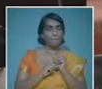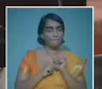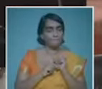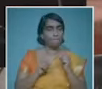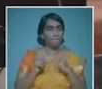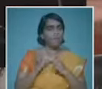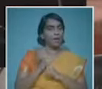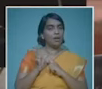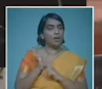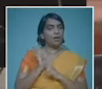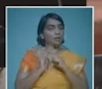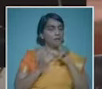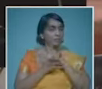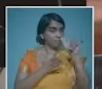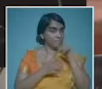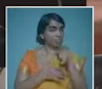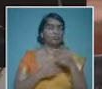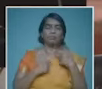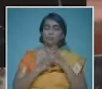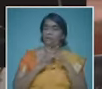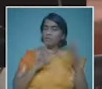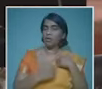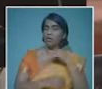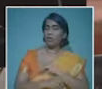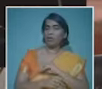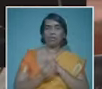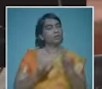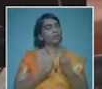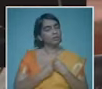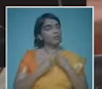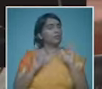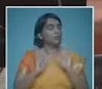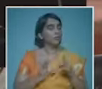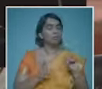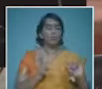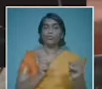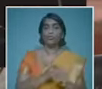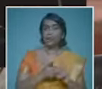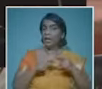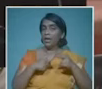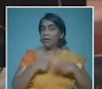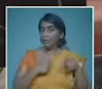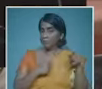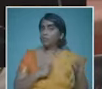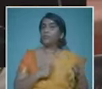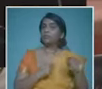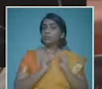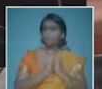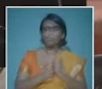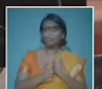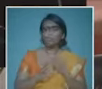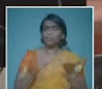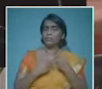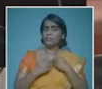எமக்கு பெருமளவு வருமானத்தை ஈட்டி தந்ததாகும். ஆனால் யுத்தத்தை காரணம் காட்டி அதன் சேவையையும் செயலிழக்க